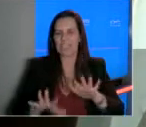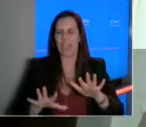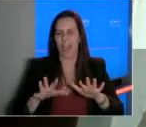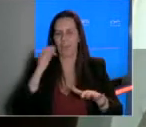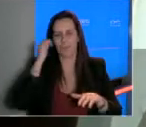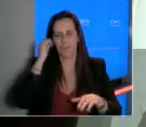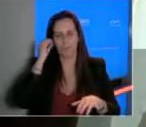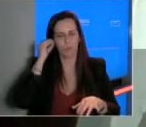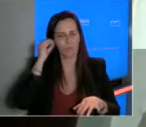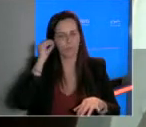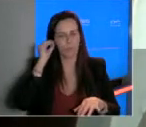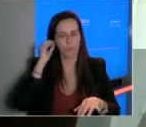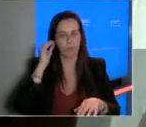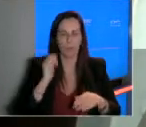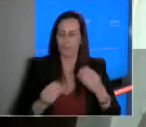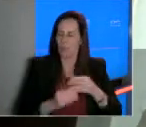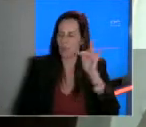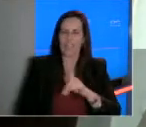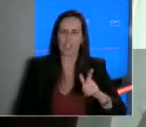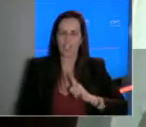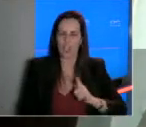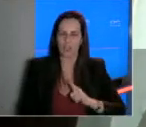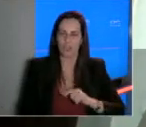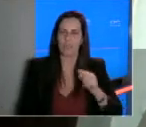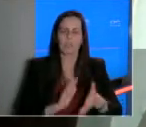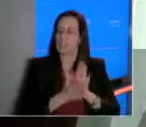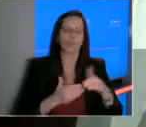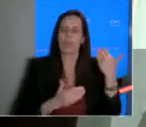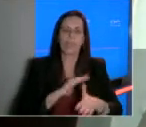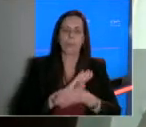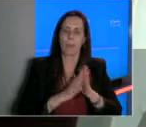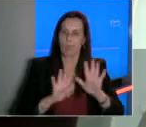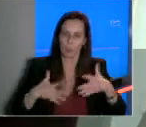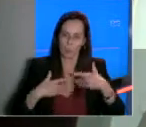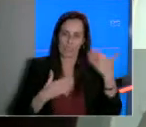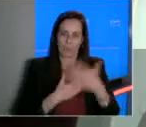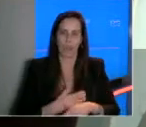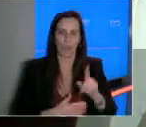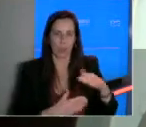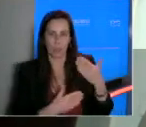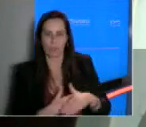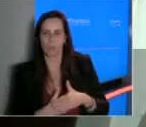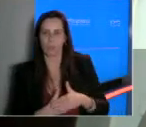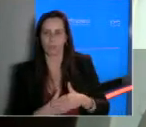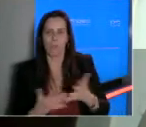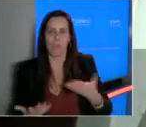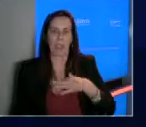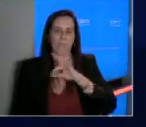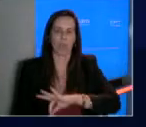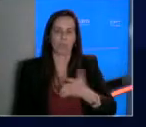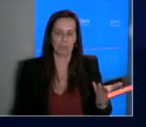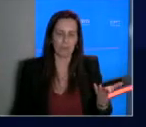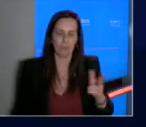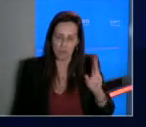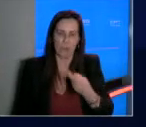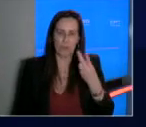אחד, ומצד שני של רדיפה מאוד אישית, שזהו, זה נגמר, ואני מאוד שמחה. אבל בסופו של דבר, לאיפה יצאנו ממנו? יצאנו ממנו